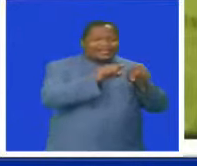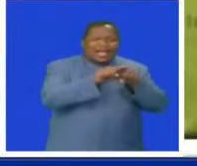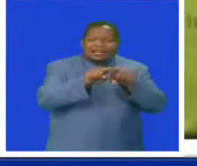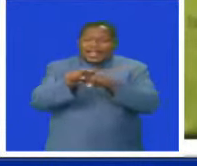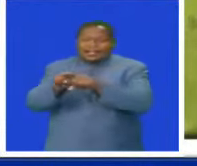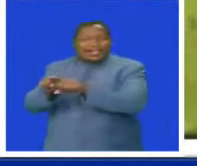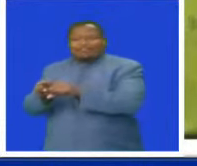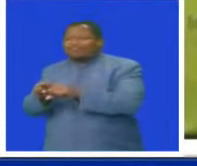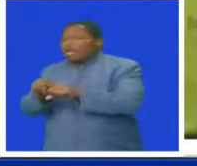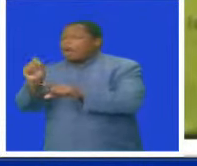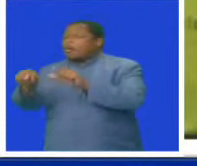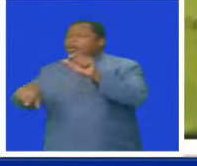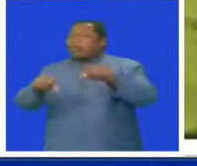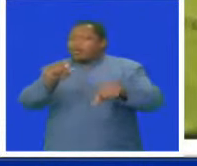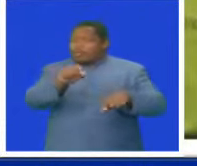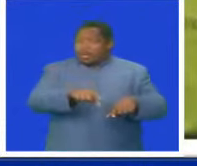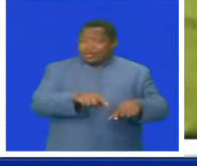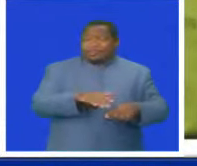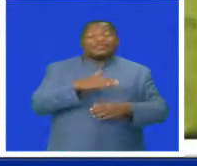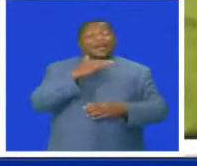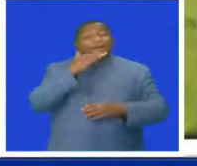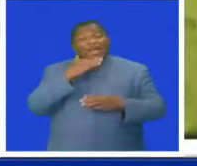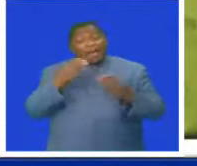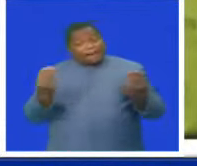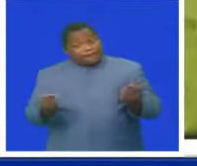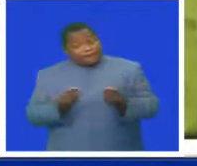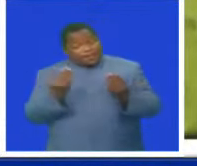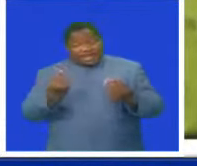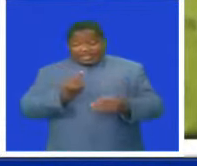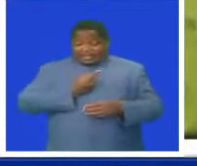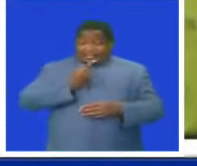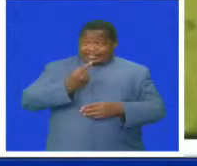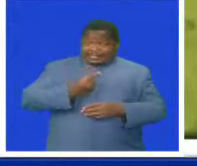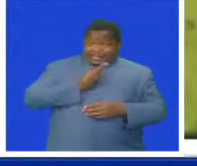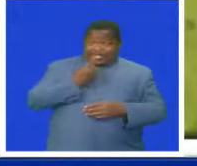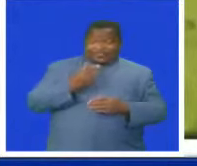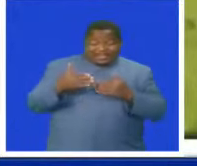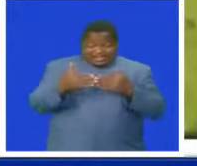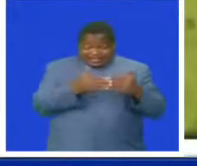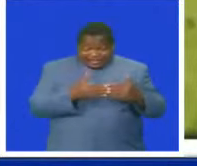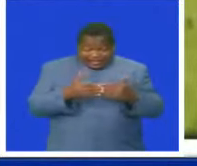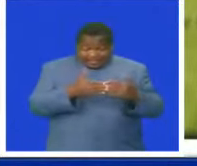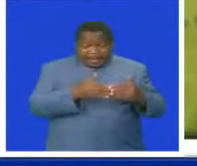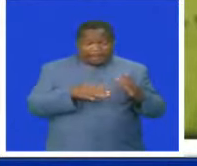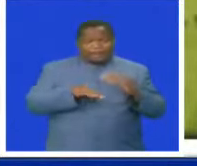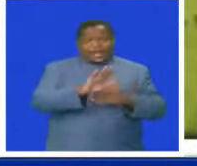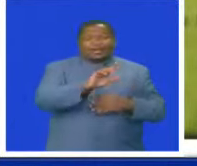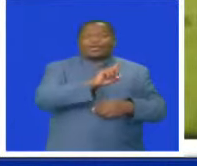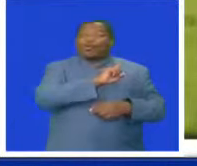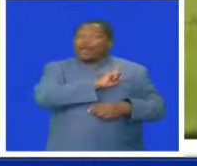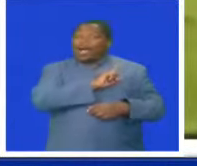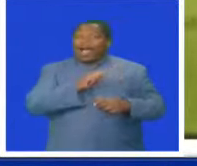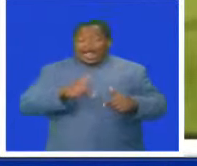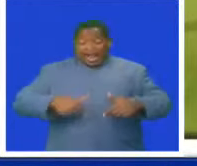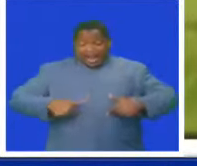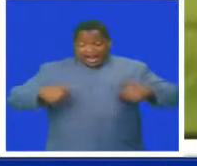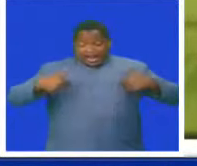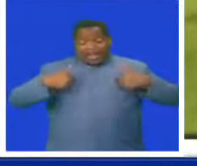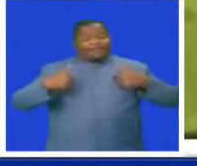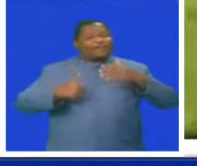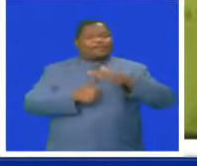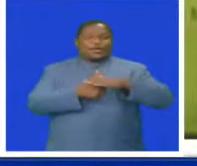sibuke ukuphila kwethu ngoba this is the only gift we have from God. Impilo and he gives it just one body.